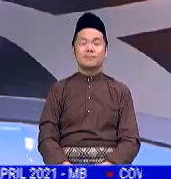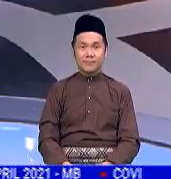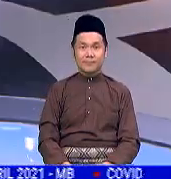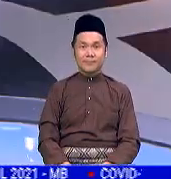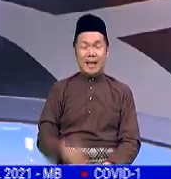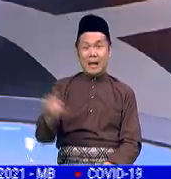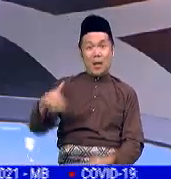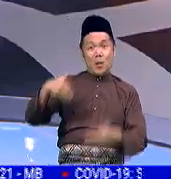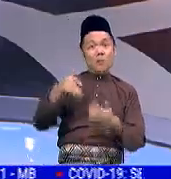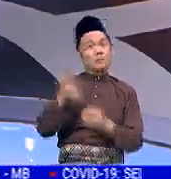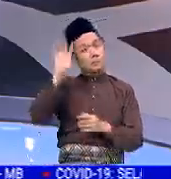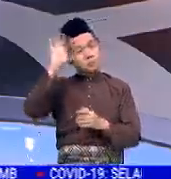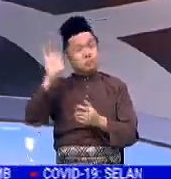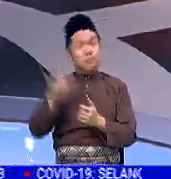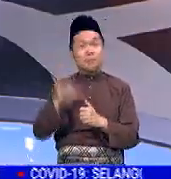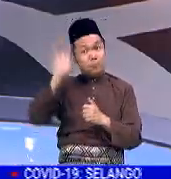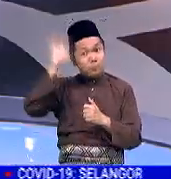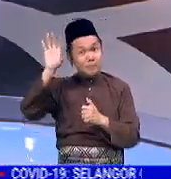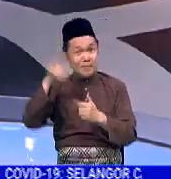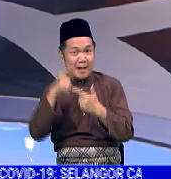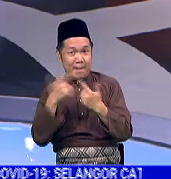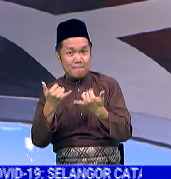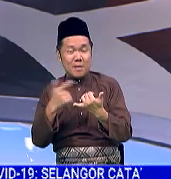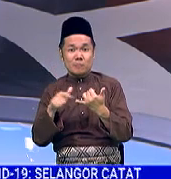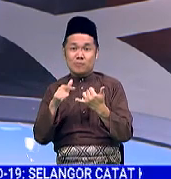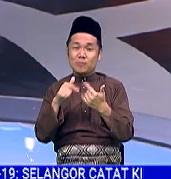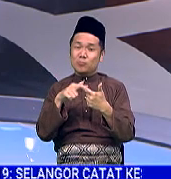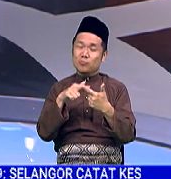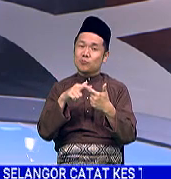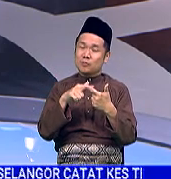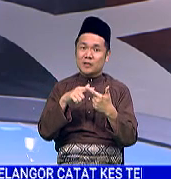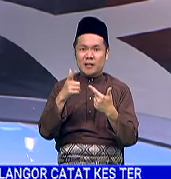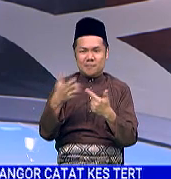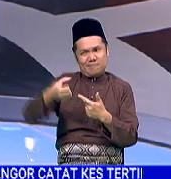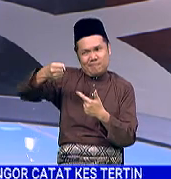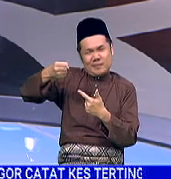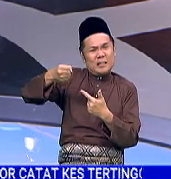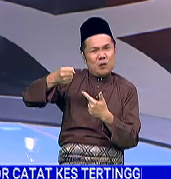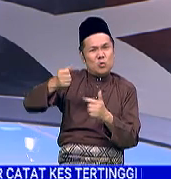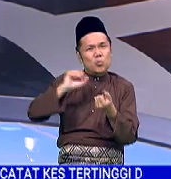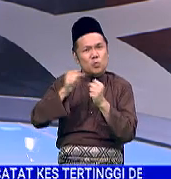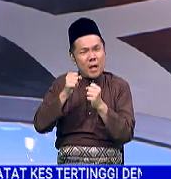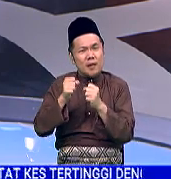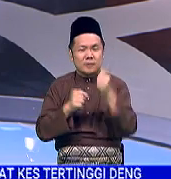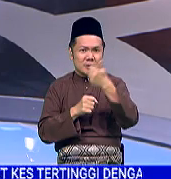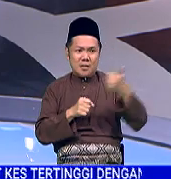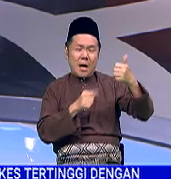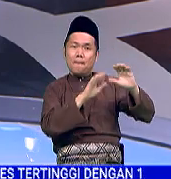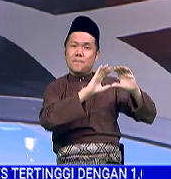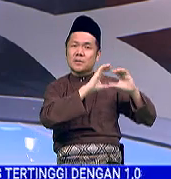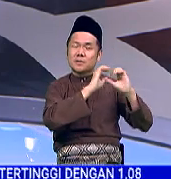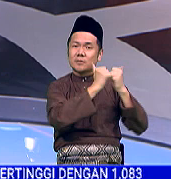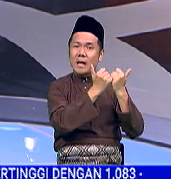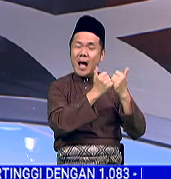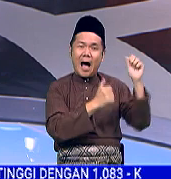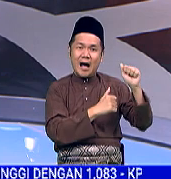Susulan Persatuan Sepak Takraw Malaysia PSM digantung sementara daripada sebarang aktiviti berkaitan sukan berkenaan oleh Persekutuan Sepak Takraw